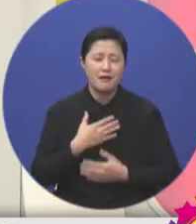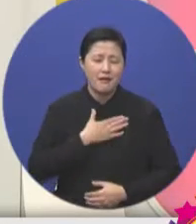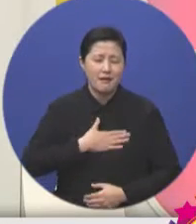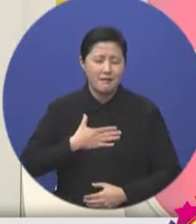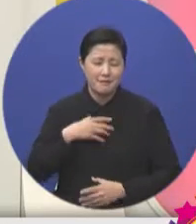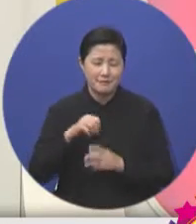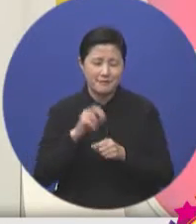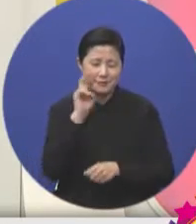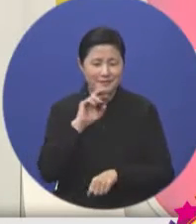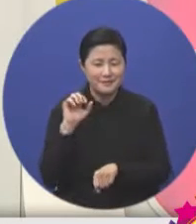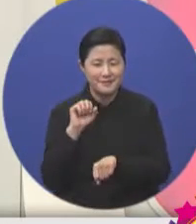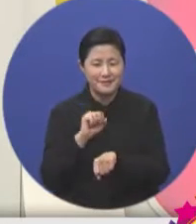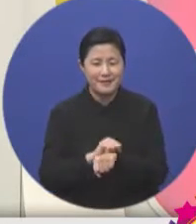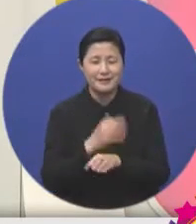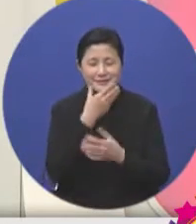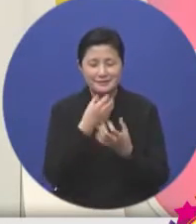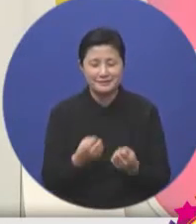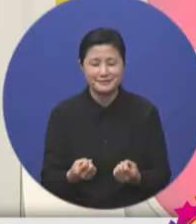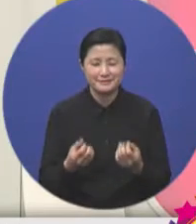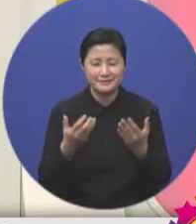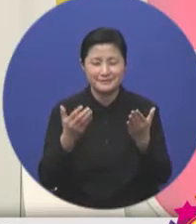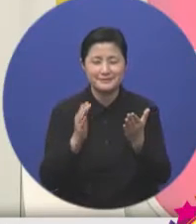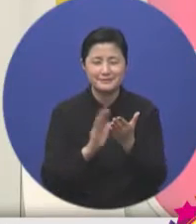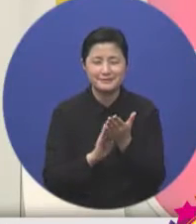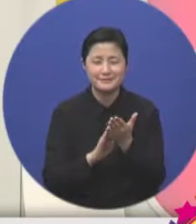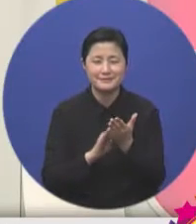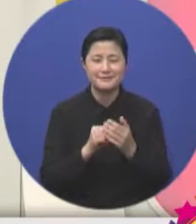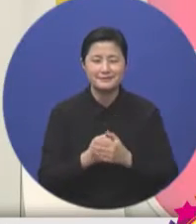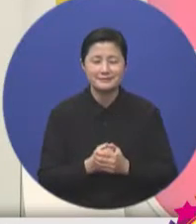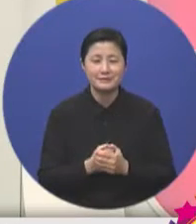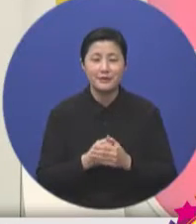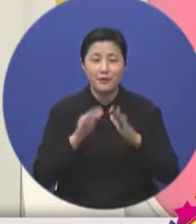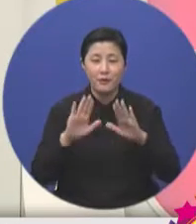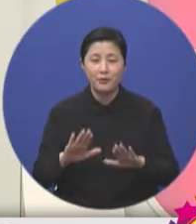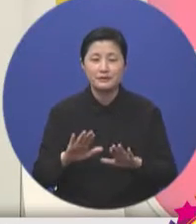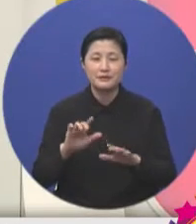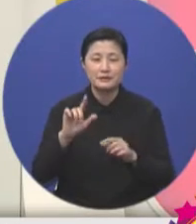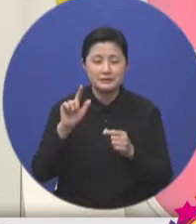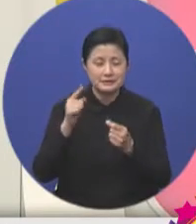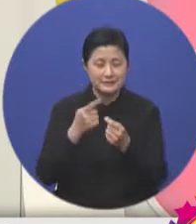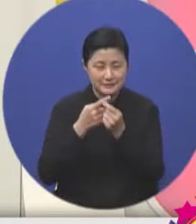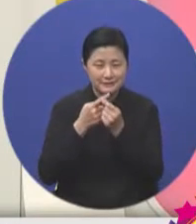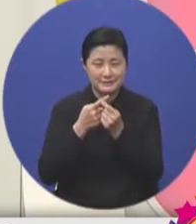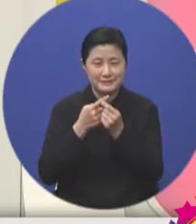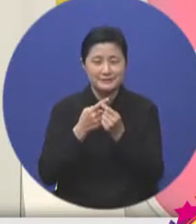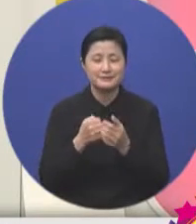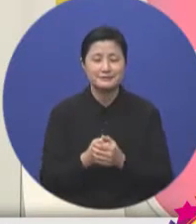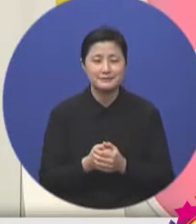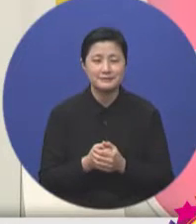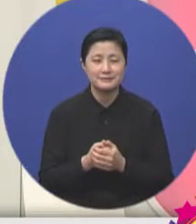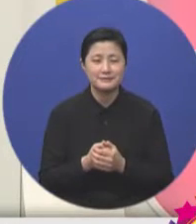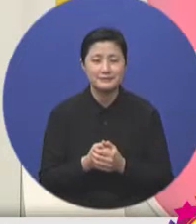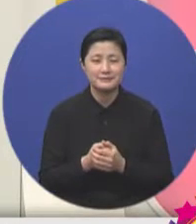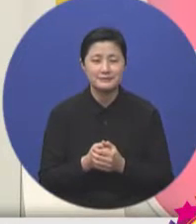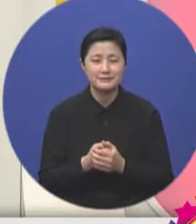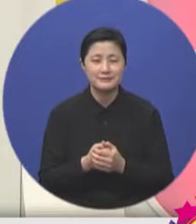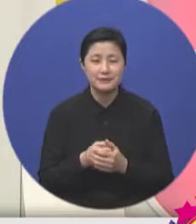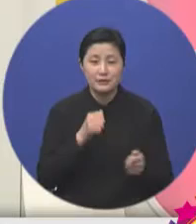잘 실으셨죠? 그렇습니다. 예. 축하드립니다. 네, 축하드립니다. 바로 오늘의 장원이 되겠습니다. 네, 장원. 오늘의